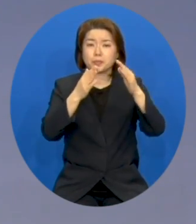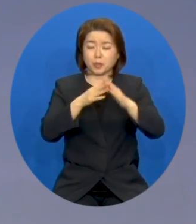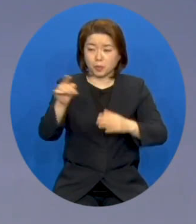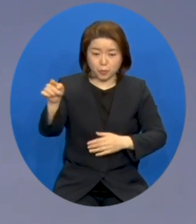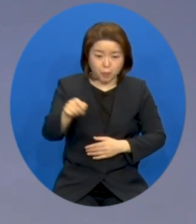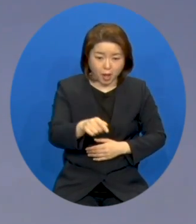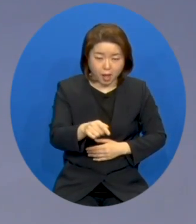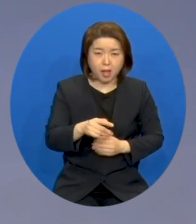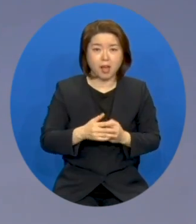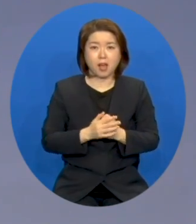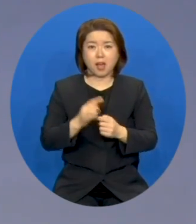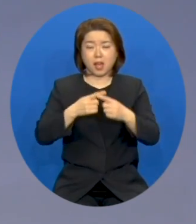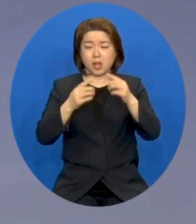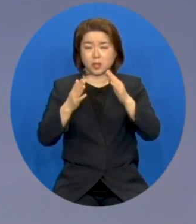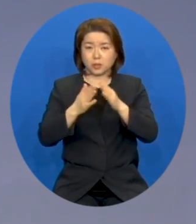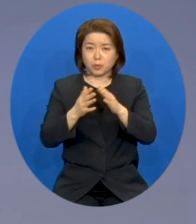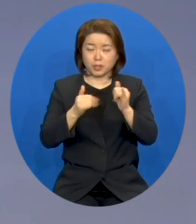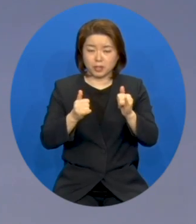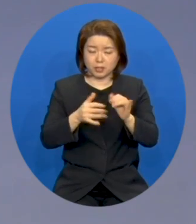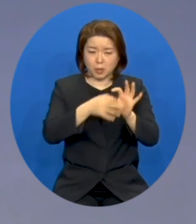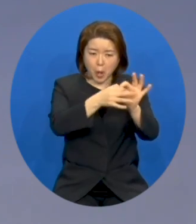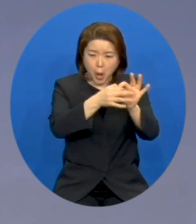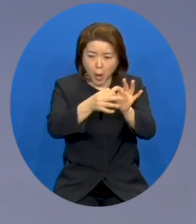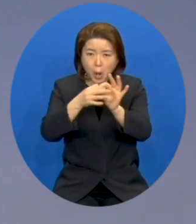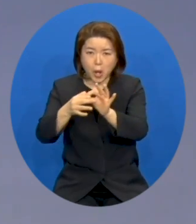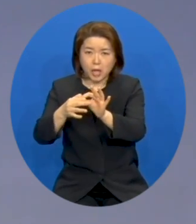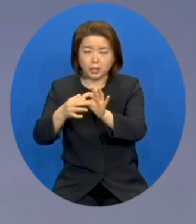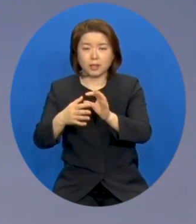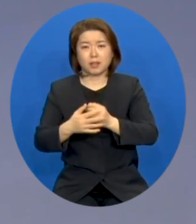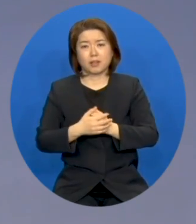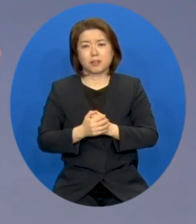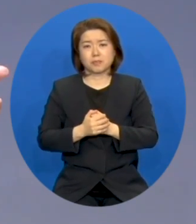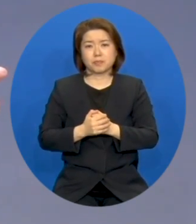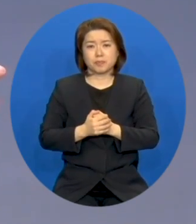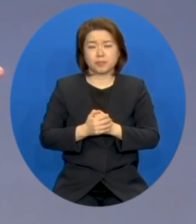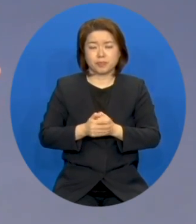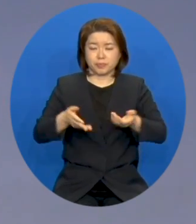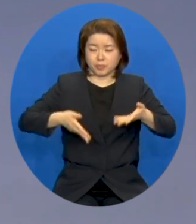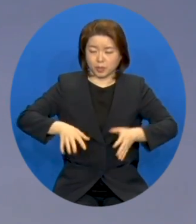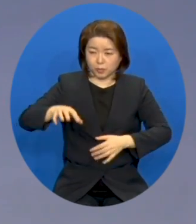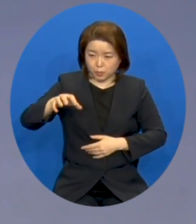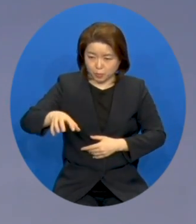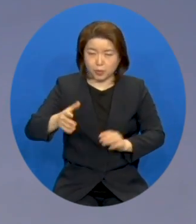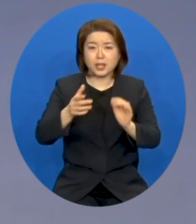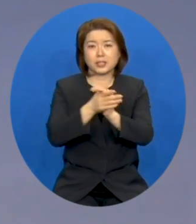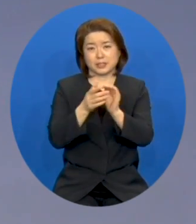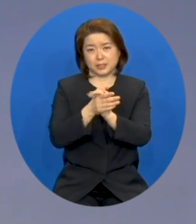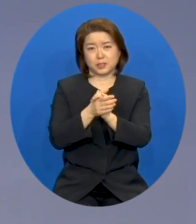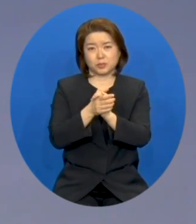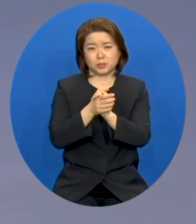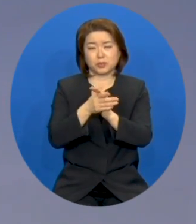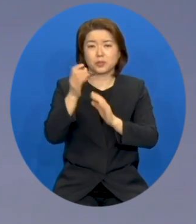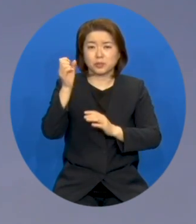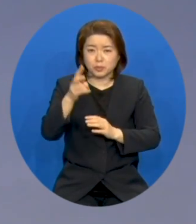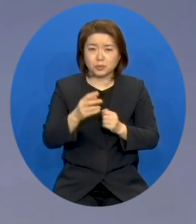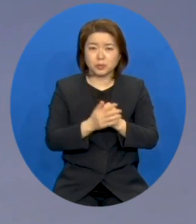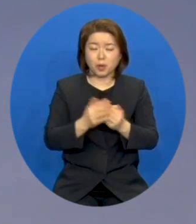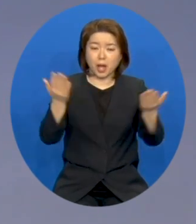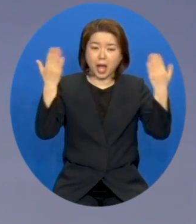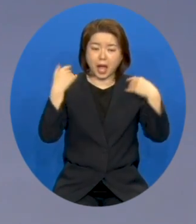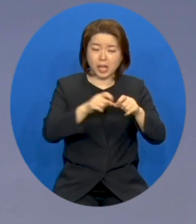왔더니 교인들과의 관계가 고향 친구들 또는